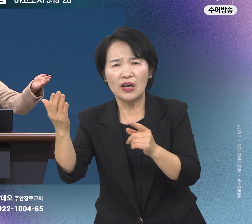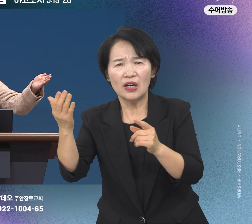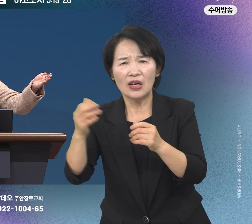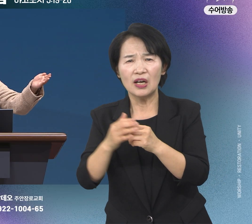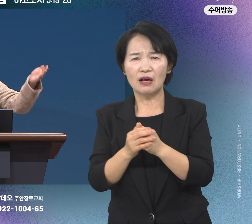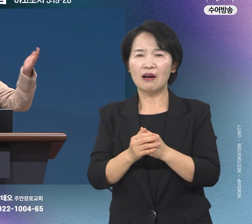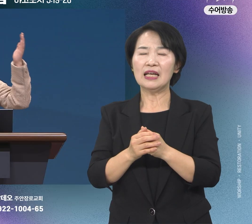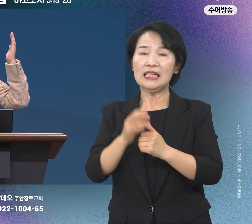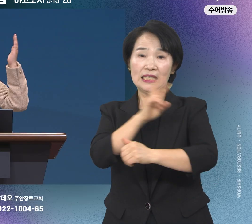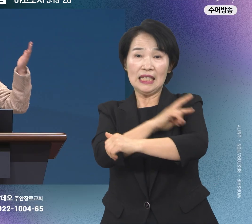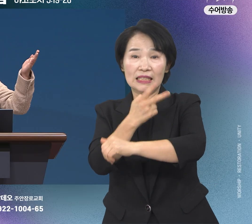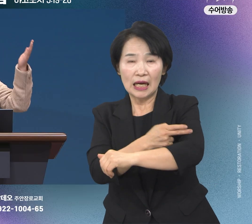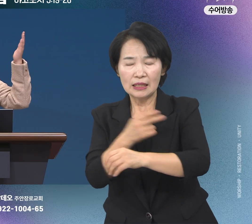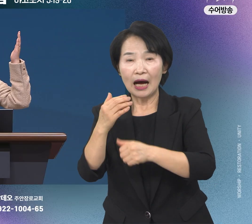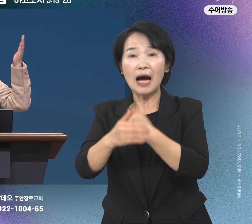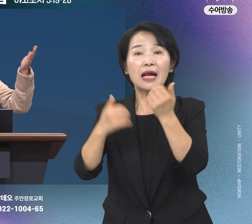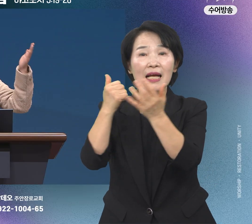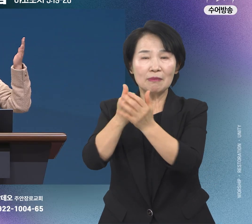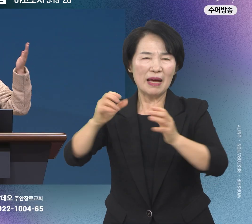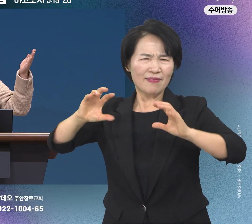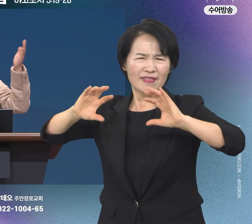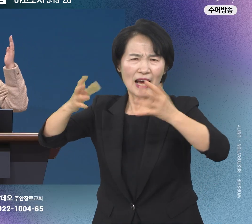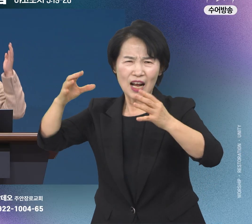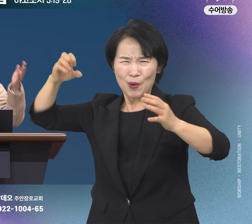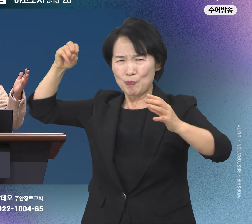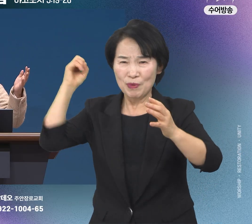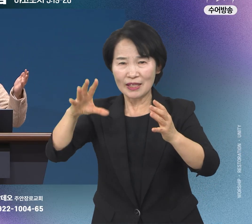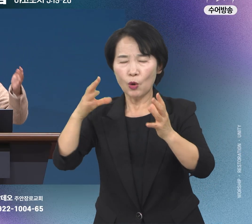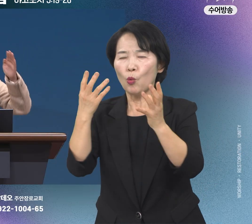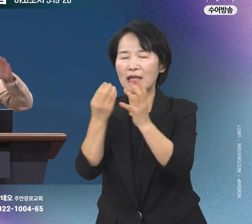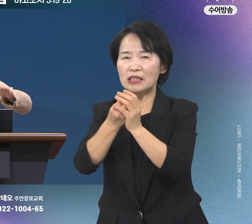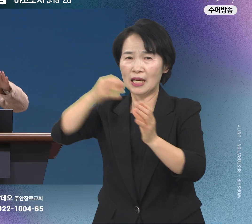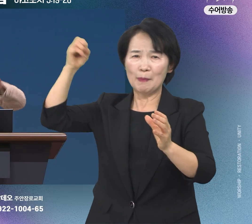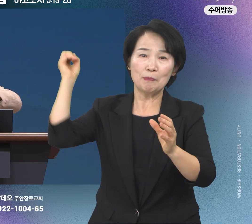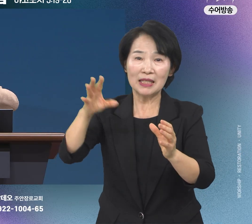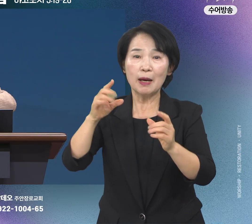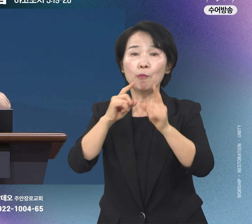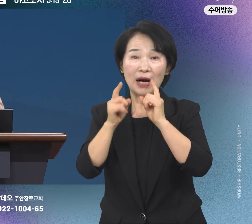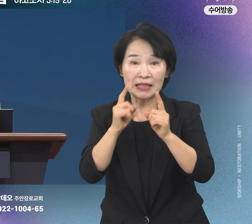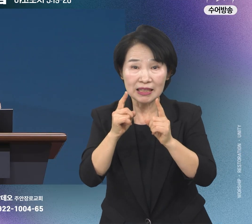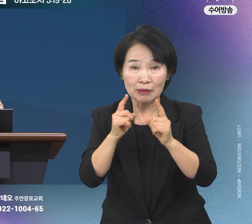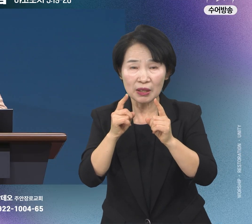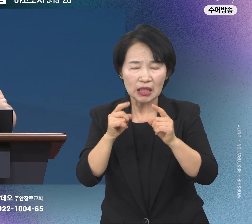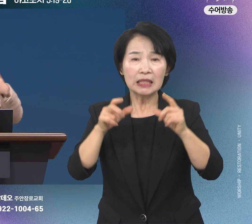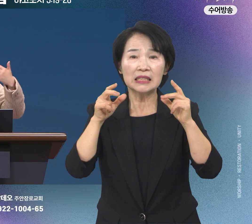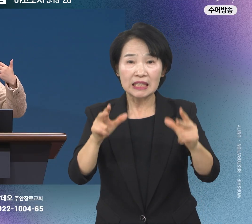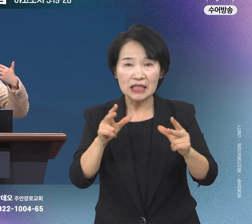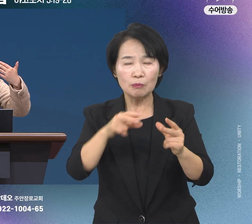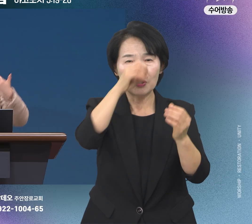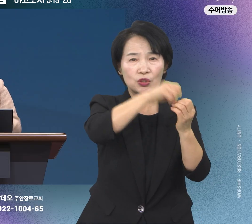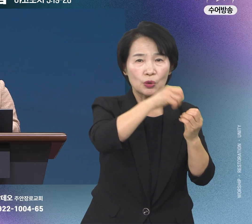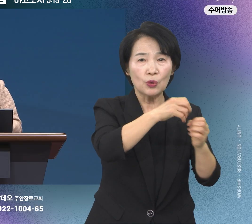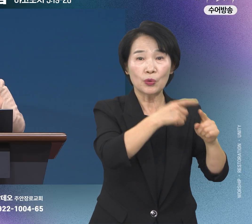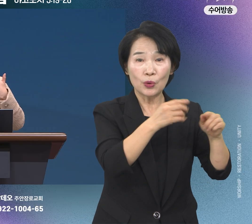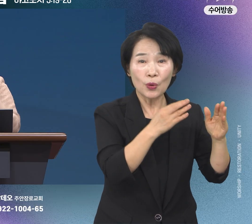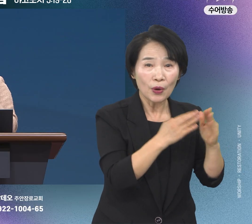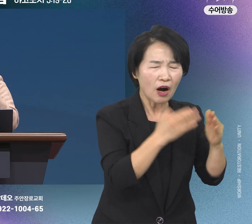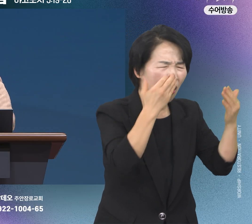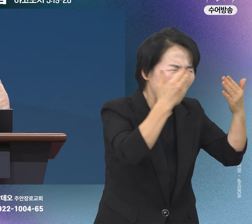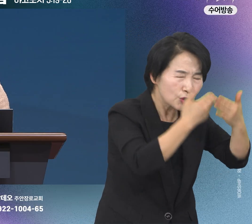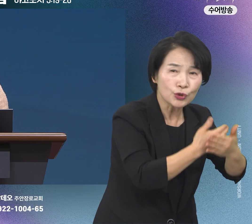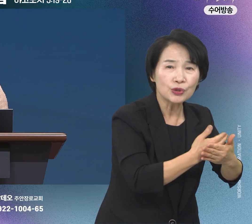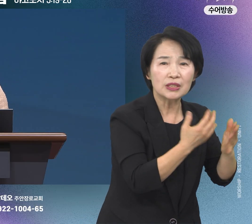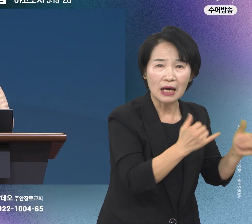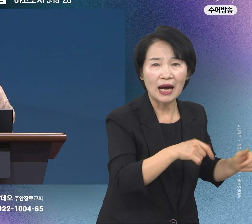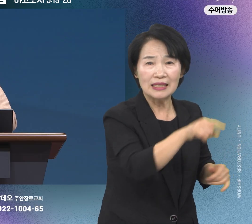하나님의 나라입니다 라는 이 빛이신 완전한 빛인 이 말씀이 지금 어두운 세상에서 마음의 기근과